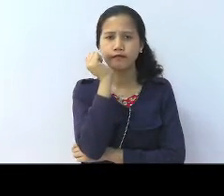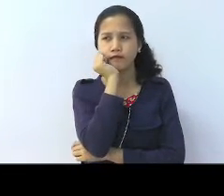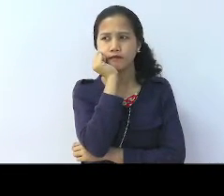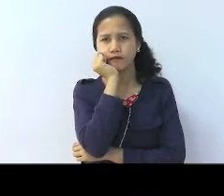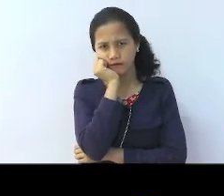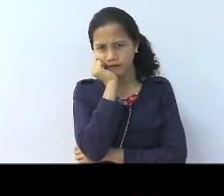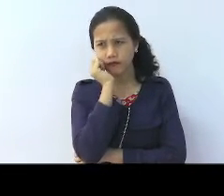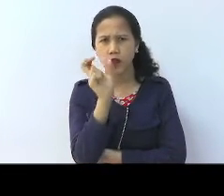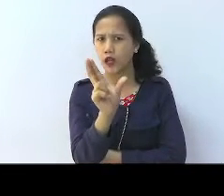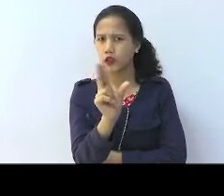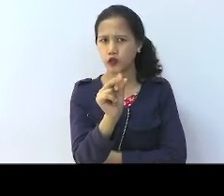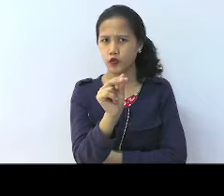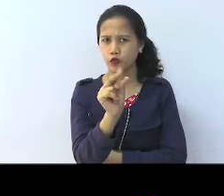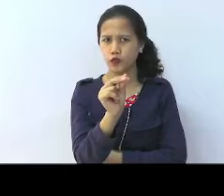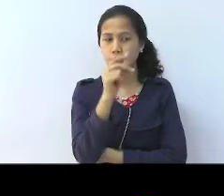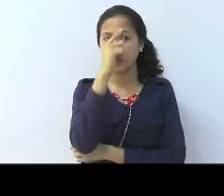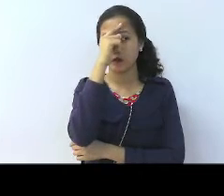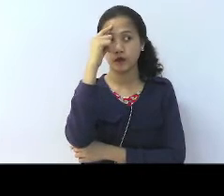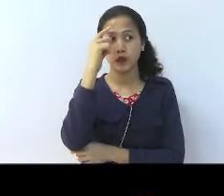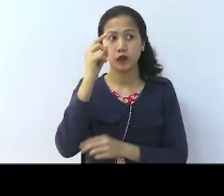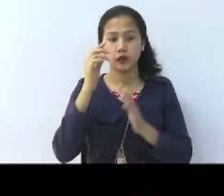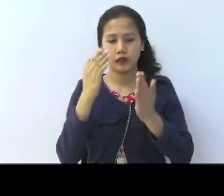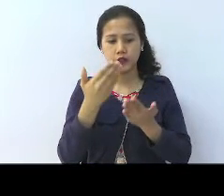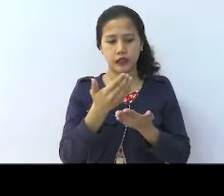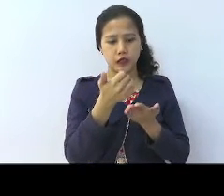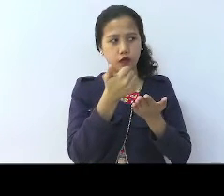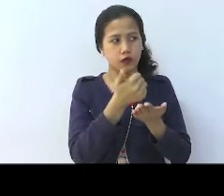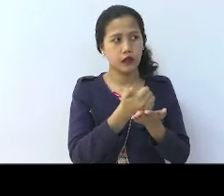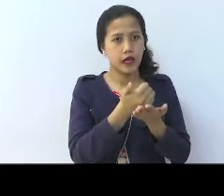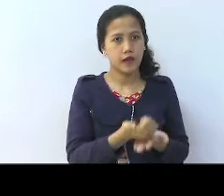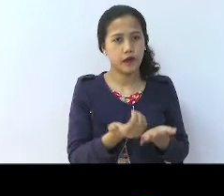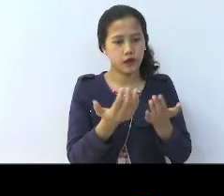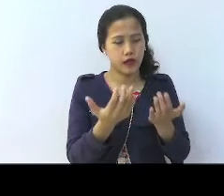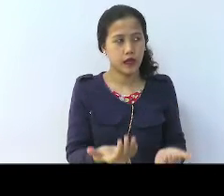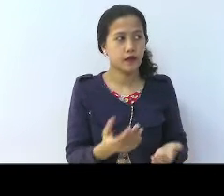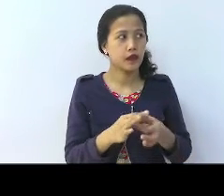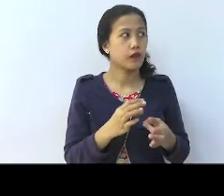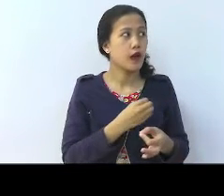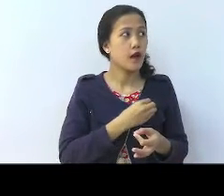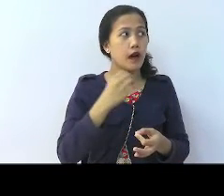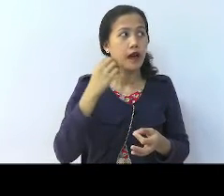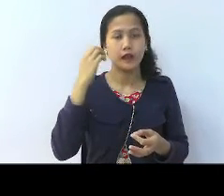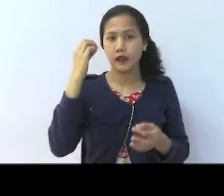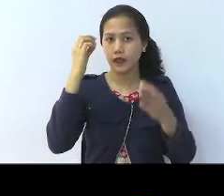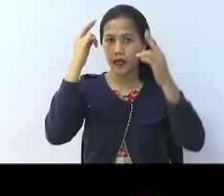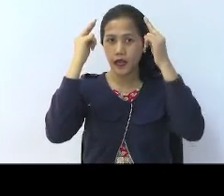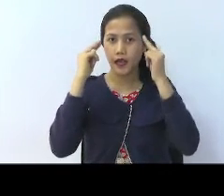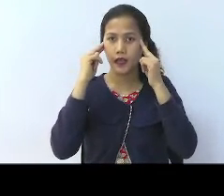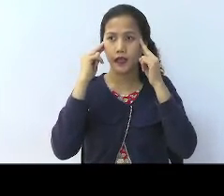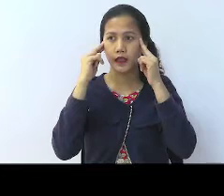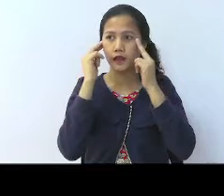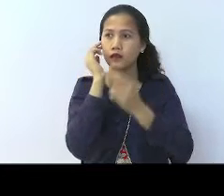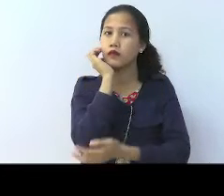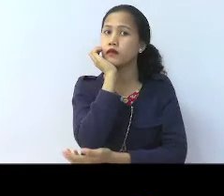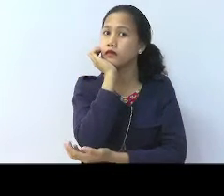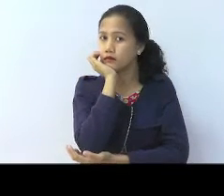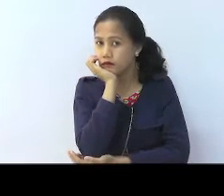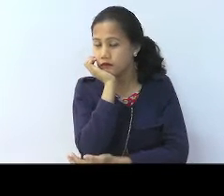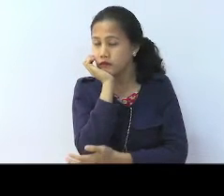natin sa aso yun. Huwag na nating ngat-ngatin. Yan. Pangatlo, huwag sanaying parating